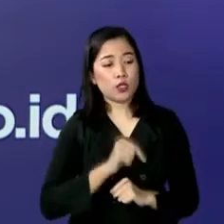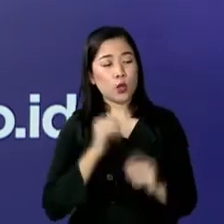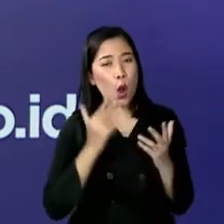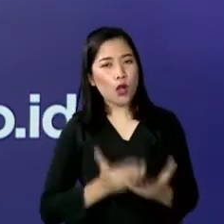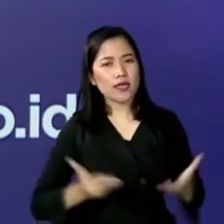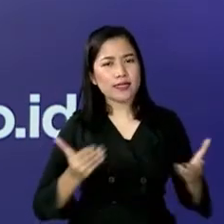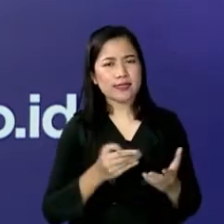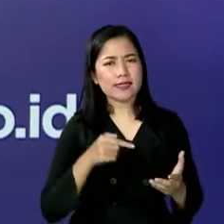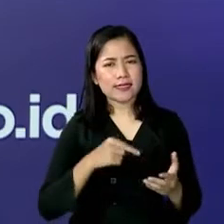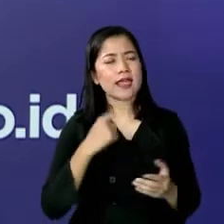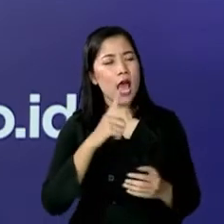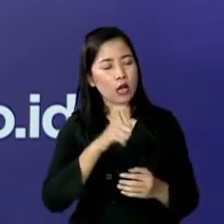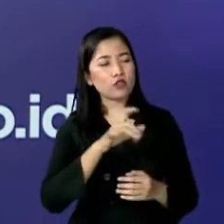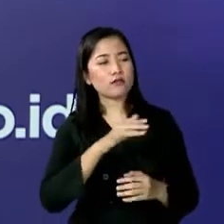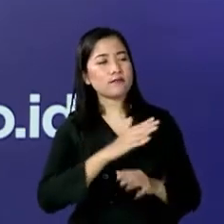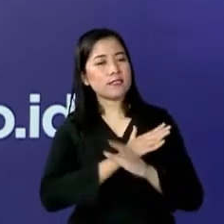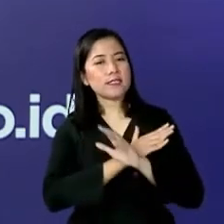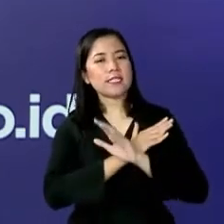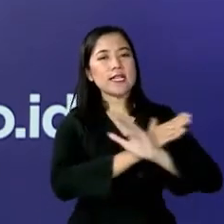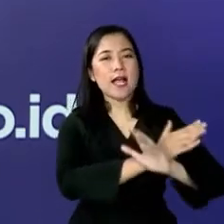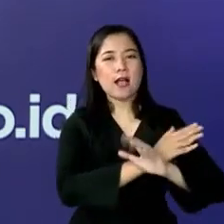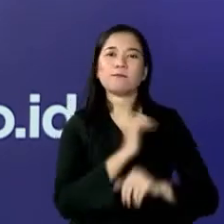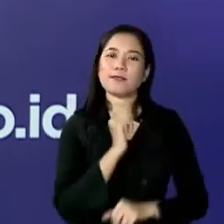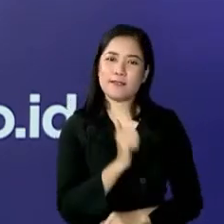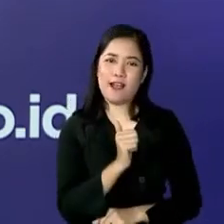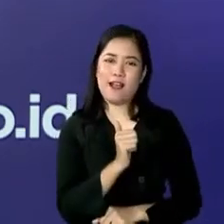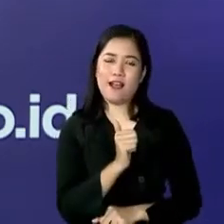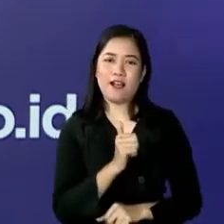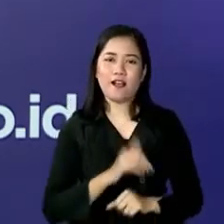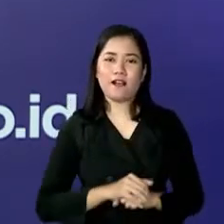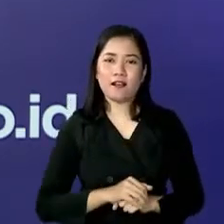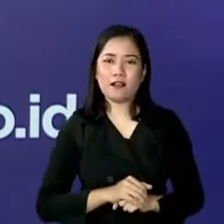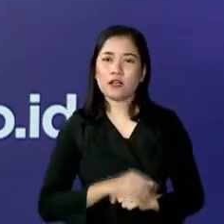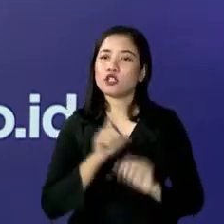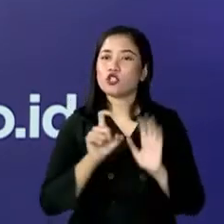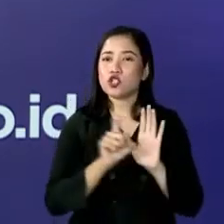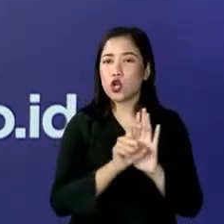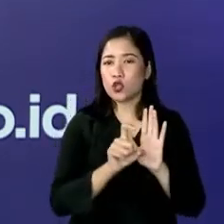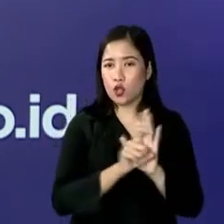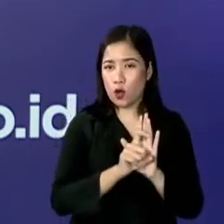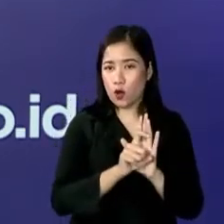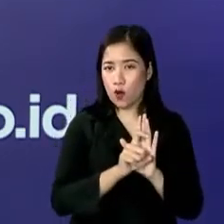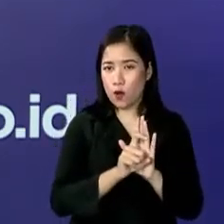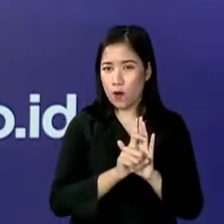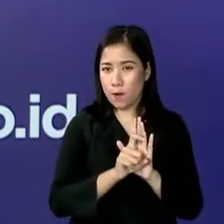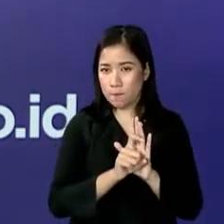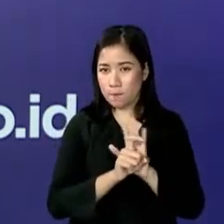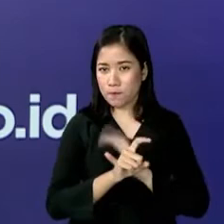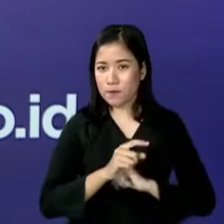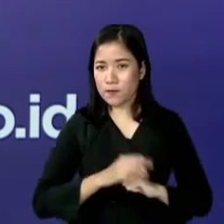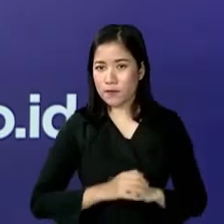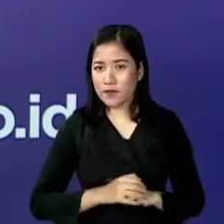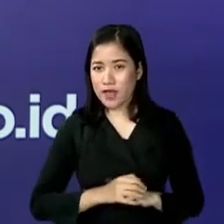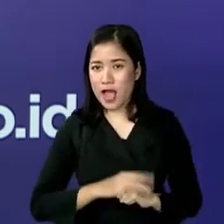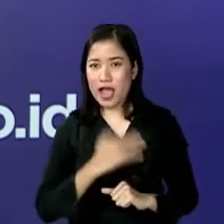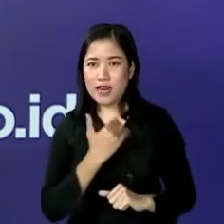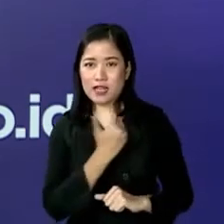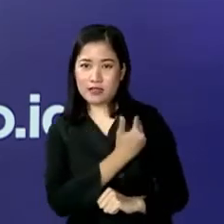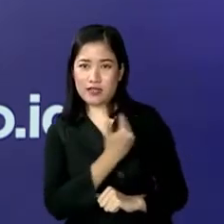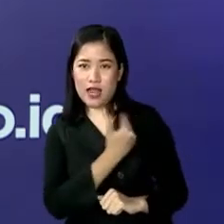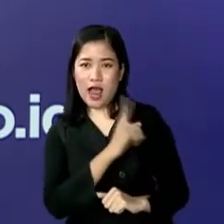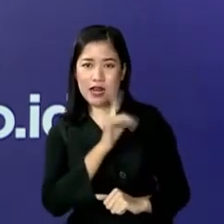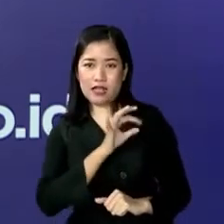itu kita harus bisa cegah Nah sebagai salah satu contoh ni ada titik hijau Iya Insyaallah